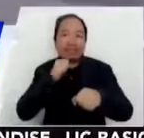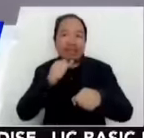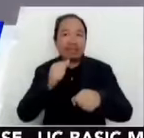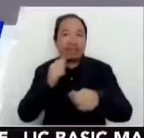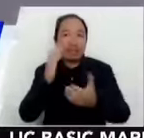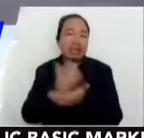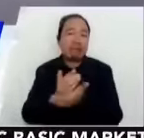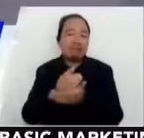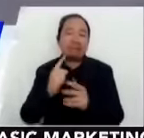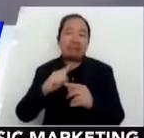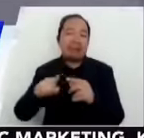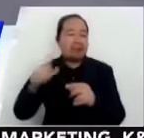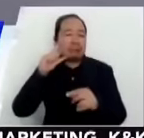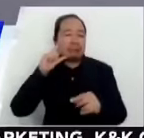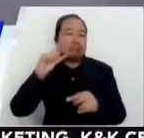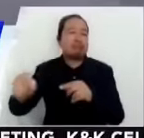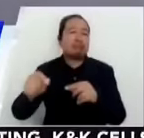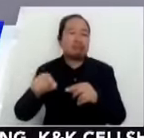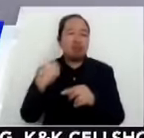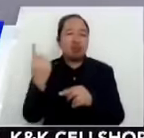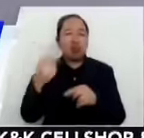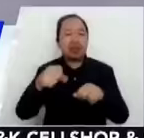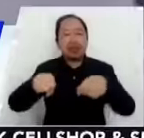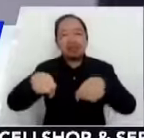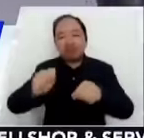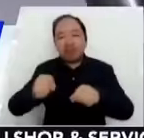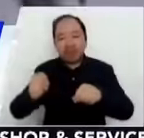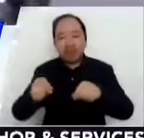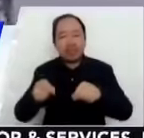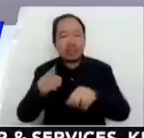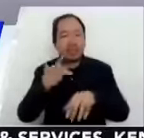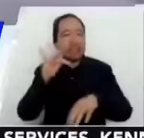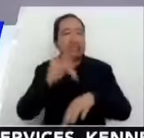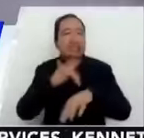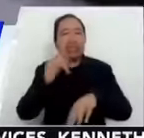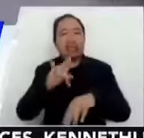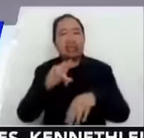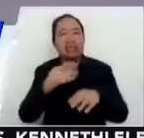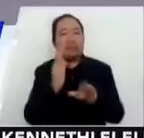humarurot pa ang sinitang rider na ito na dumaan sa EDSA busway sa Mandaluyong.